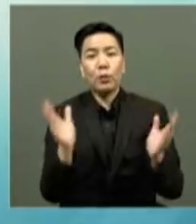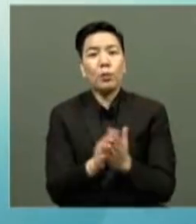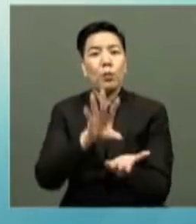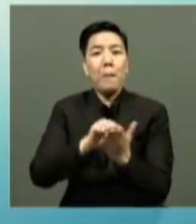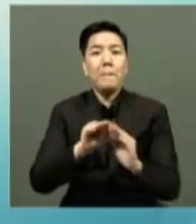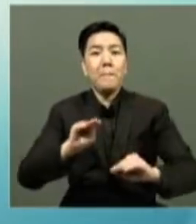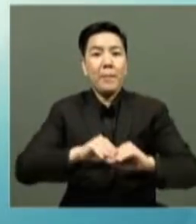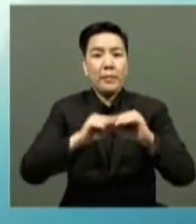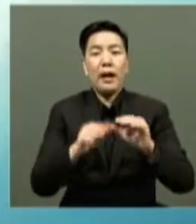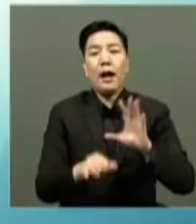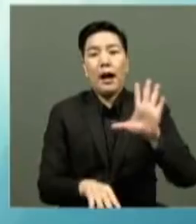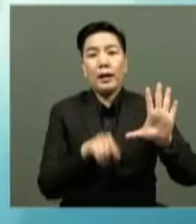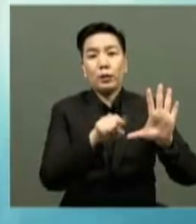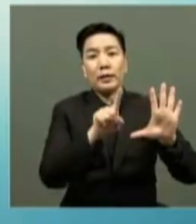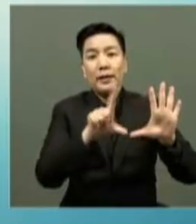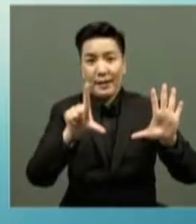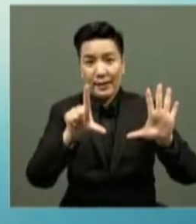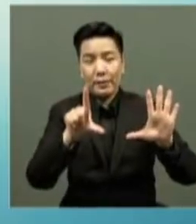ล้านคนเมื่อเรารวมตัวเลขที่ผ่านเกณฑ์ในเบื้องต้นในรอบแรกนะครับผู้ที่ผ่านเกณฑ์จากการขอข้อมูลเพิ่มเติม5.1